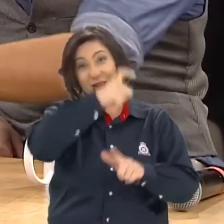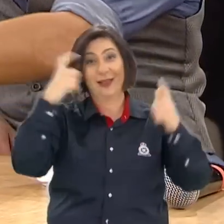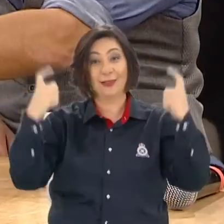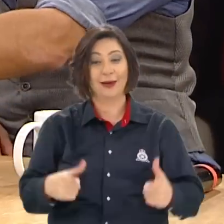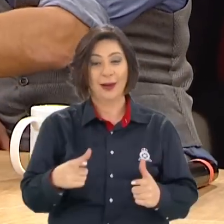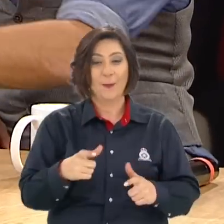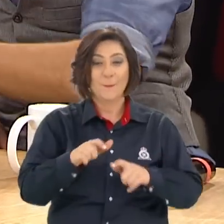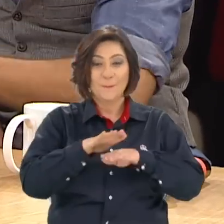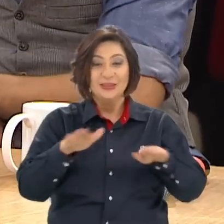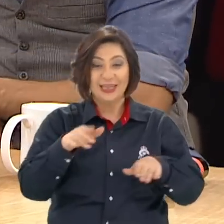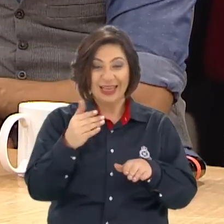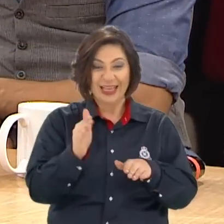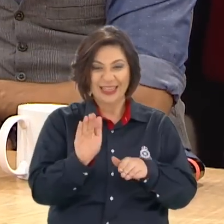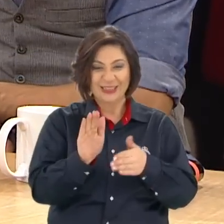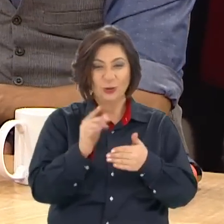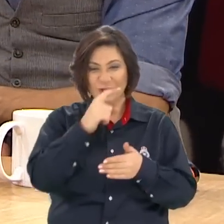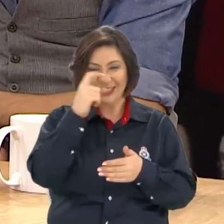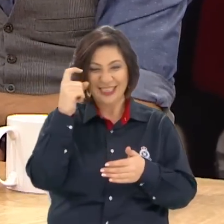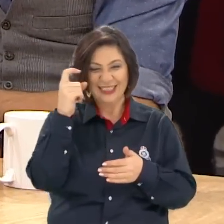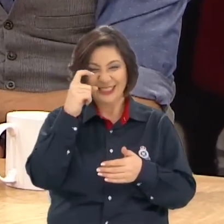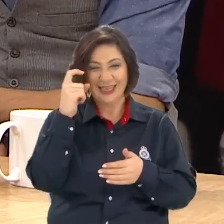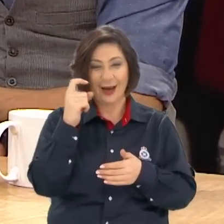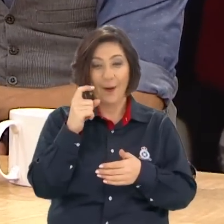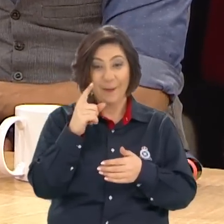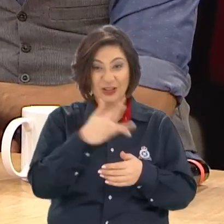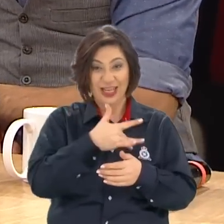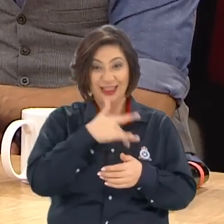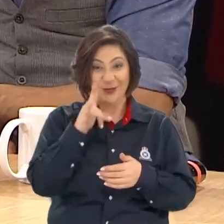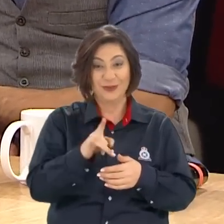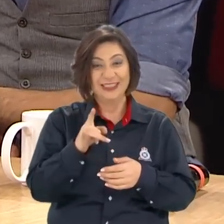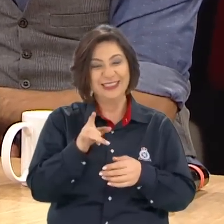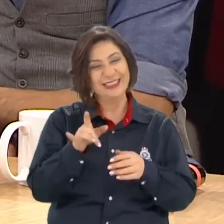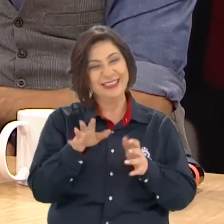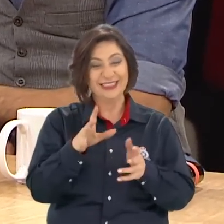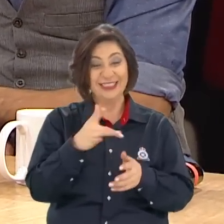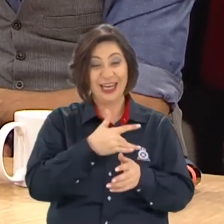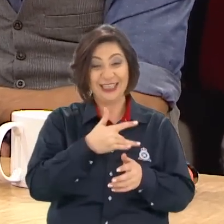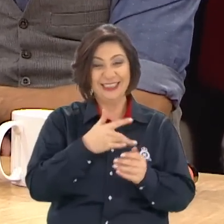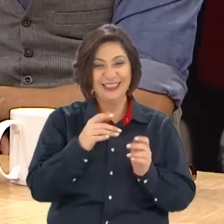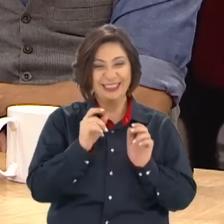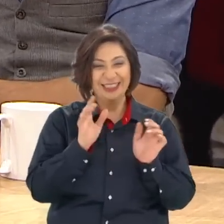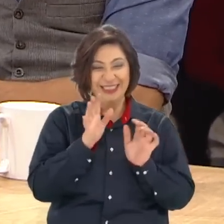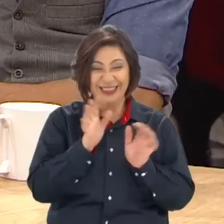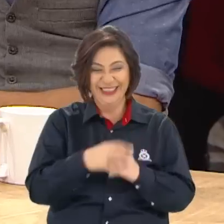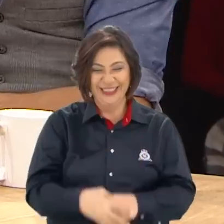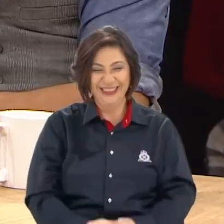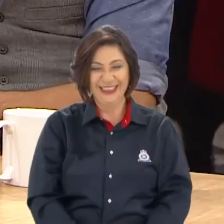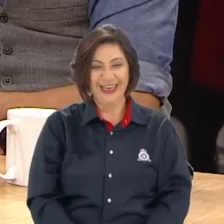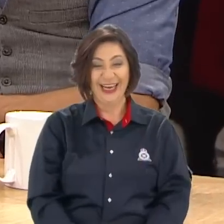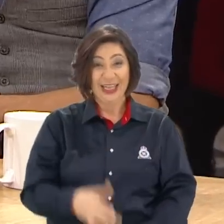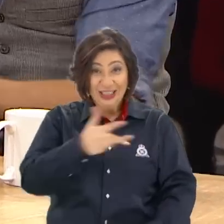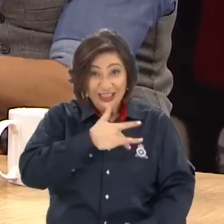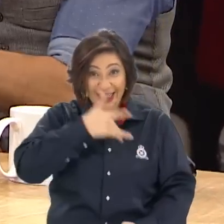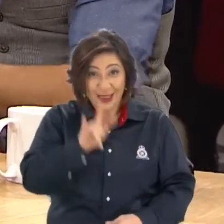böyle... Evet, yaklaştın. Çok sıcak, sıcak. Bana bak, canlı mı? Sayılır, sıcak. Lan lan!